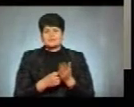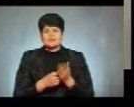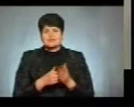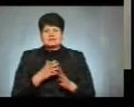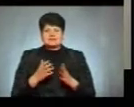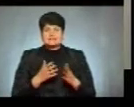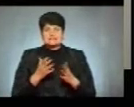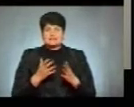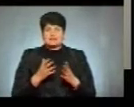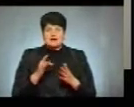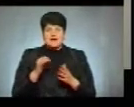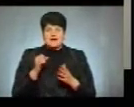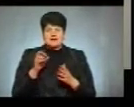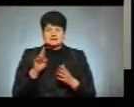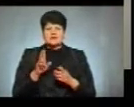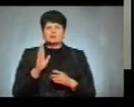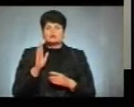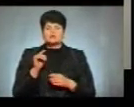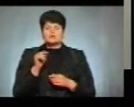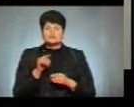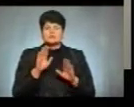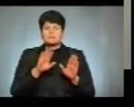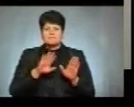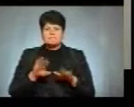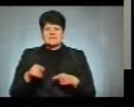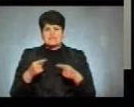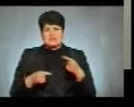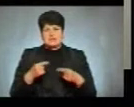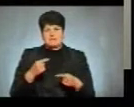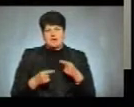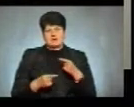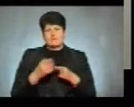стимул реакції мала б відбутись після дебатів, коли